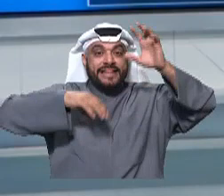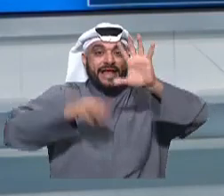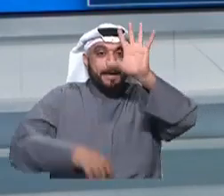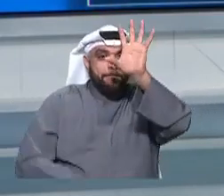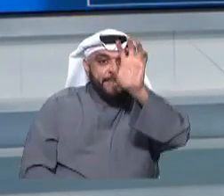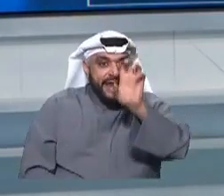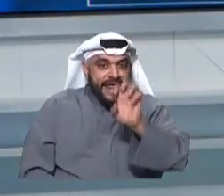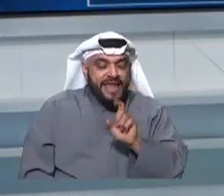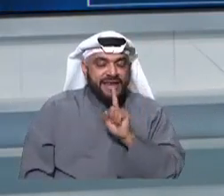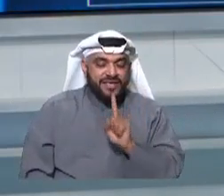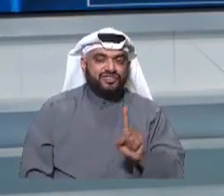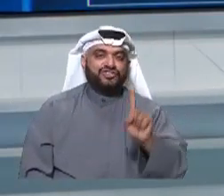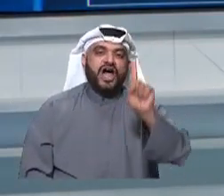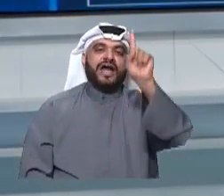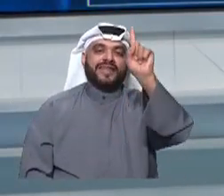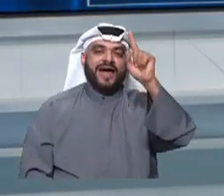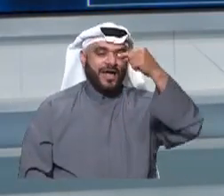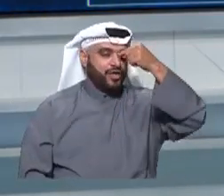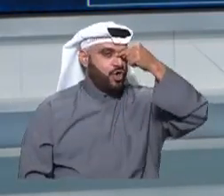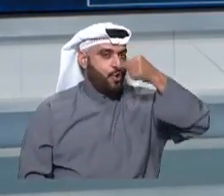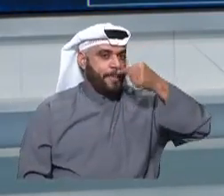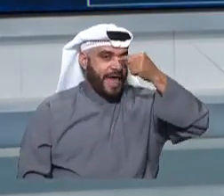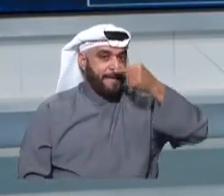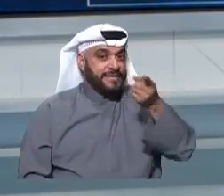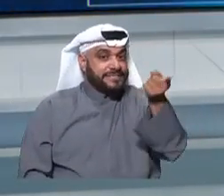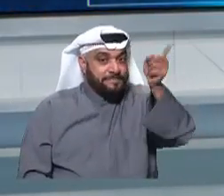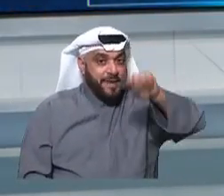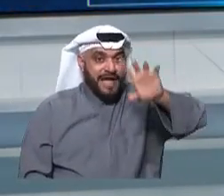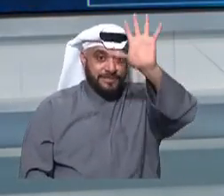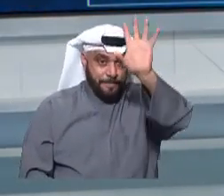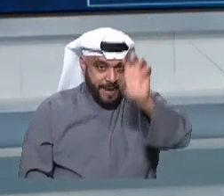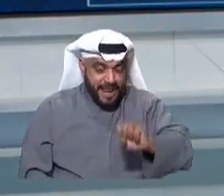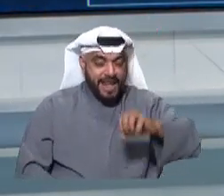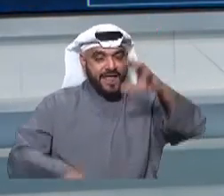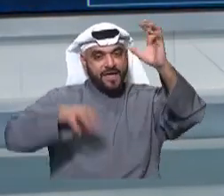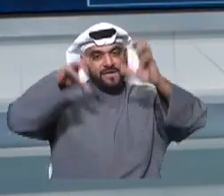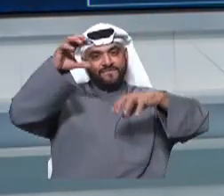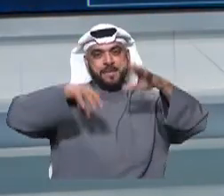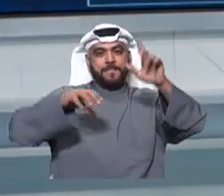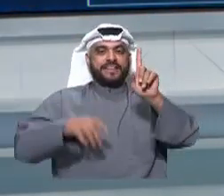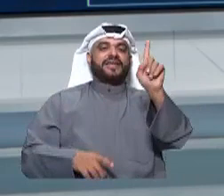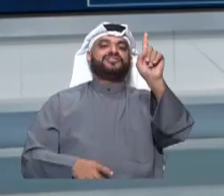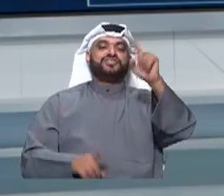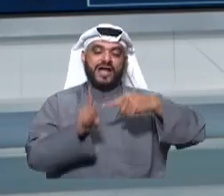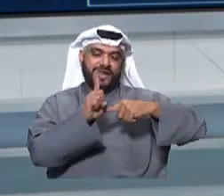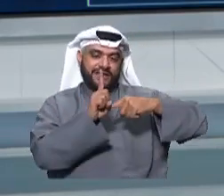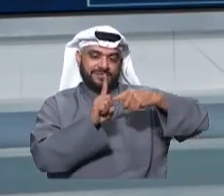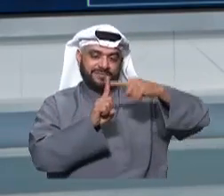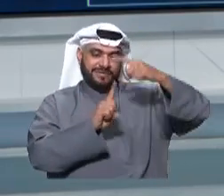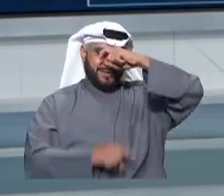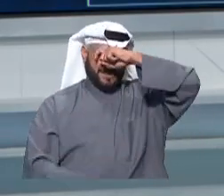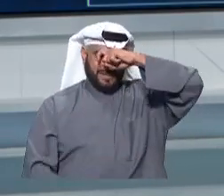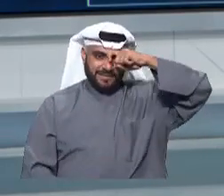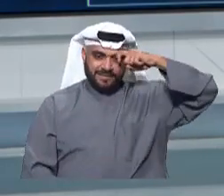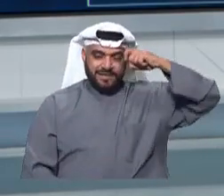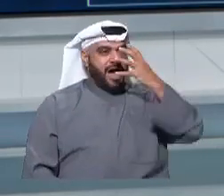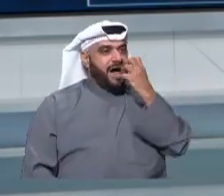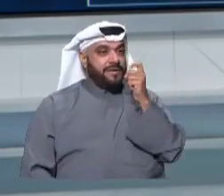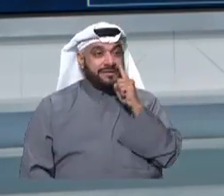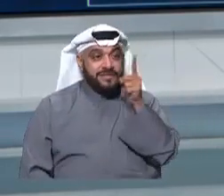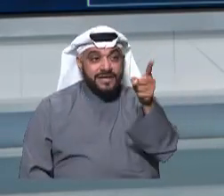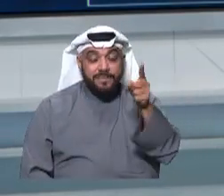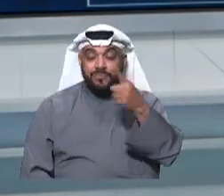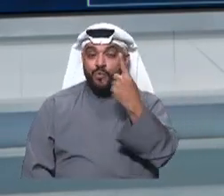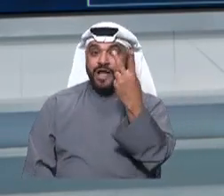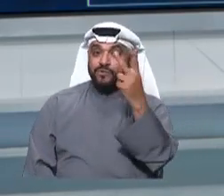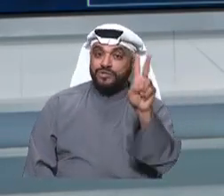على معظم المناطق، رياح جنوبية شرقية في نهار يوم الغد 12 إلى 38 كيلومتر في الساعة، أما مساء قد تصل ما بين